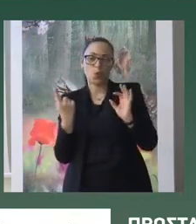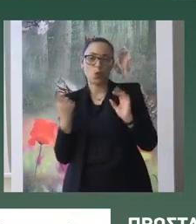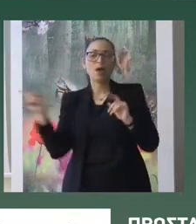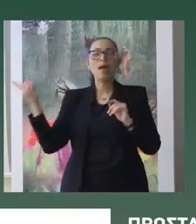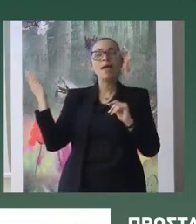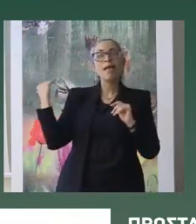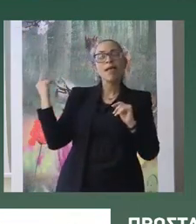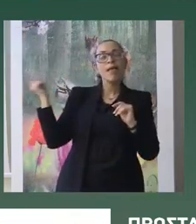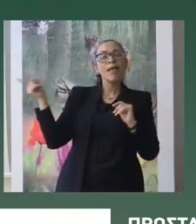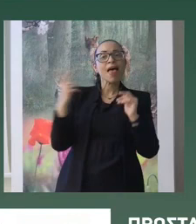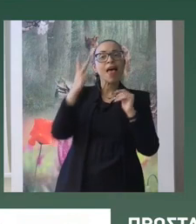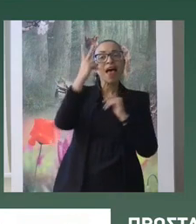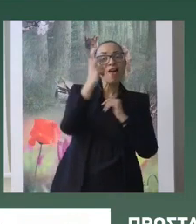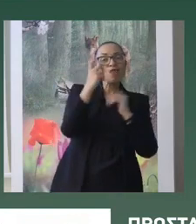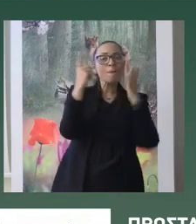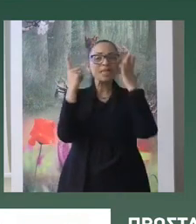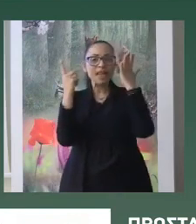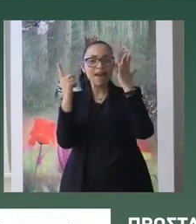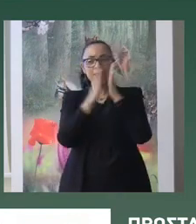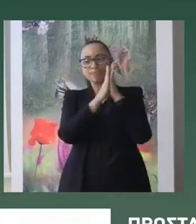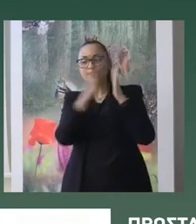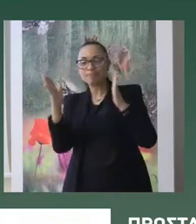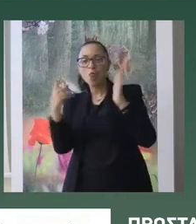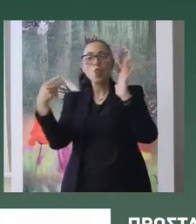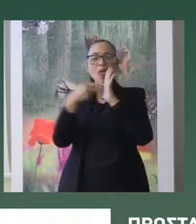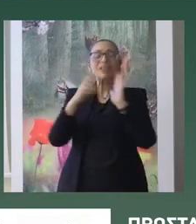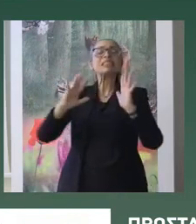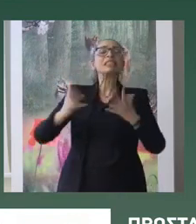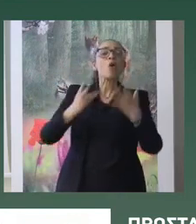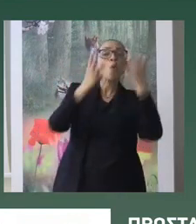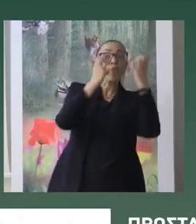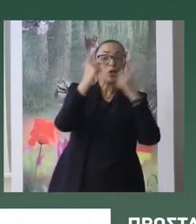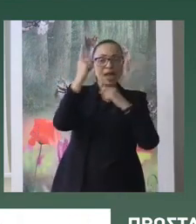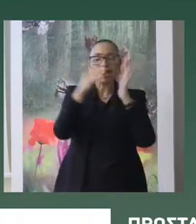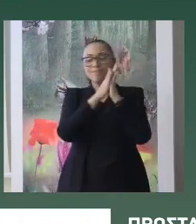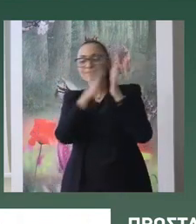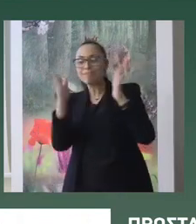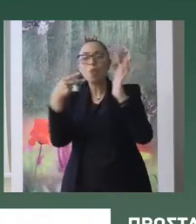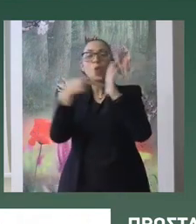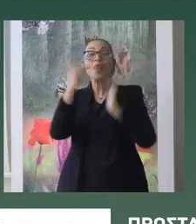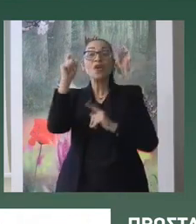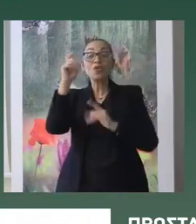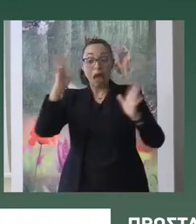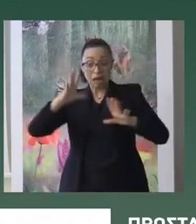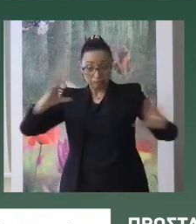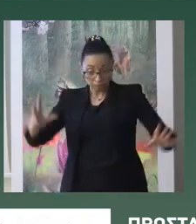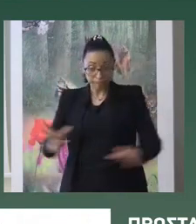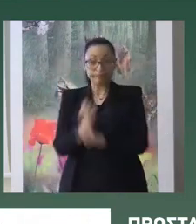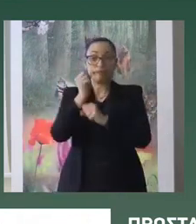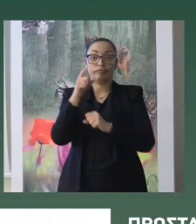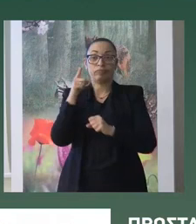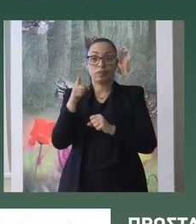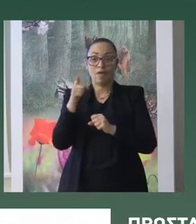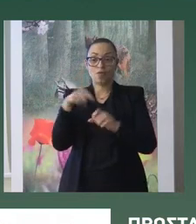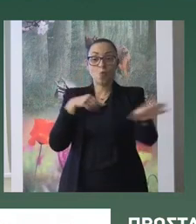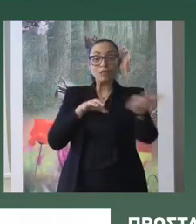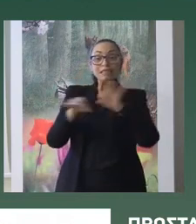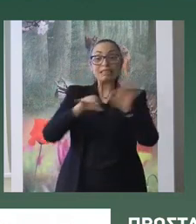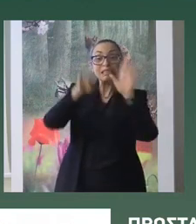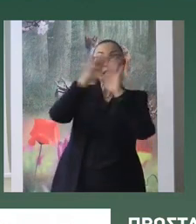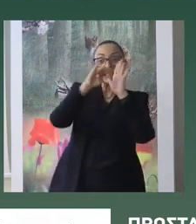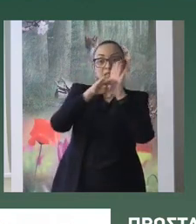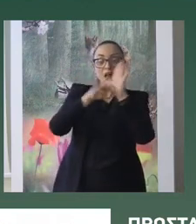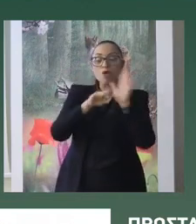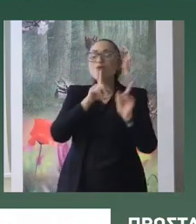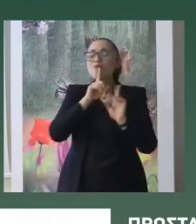αυτή, 71-2000 ή 81-2010. Αν το κλιματικό μοντέλο επιτύχει να αναπαράγει τις συνθήκες